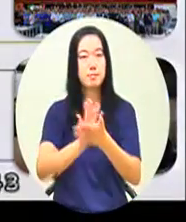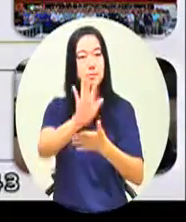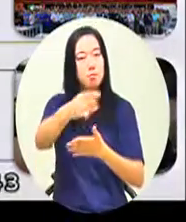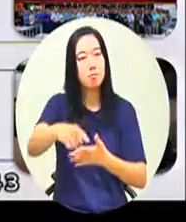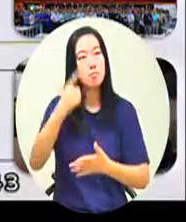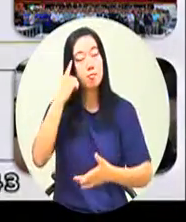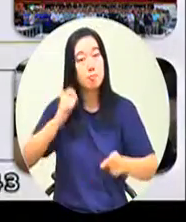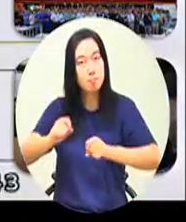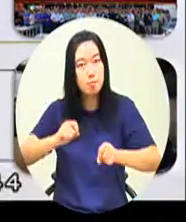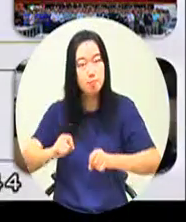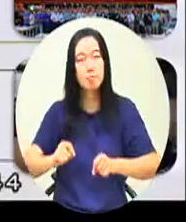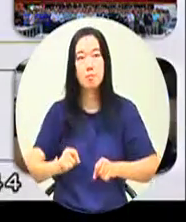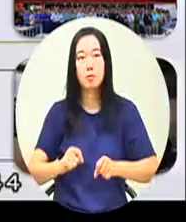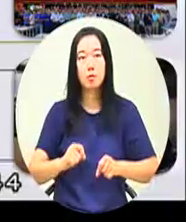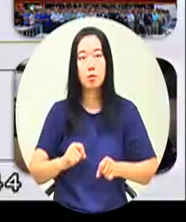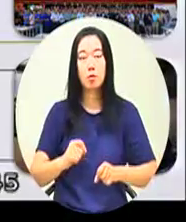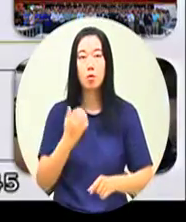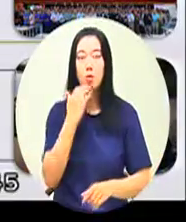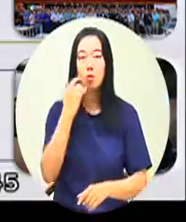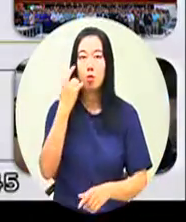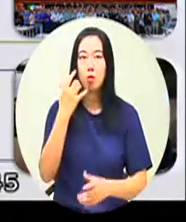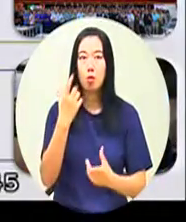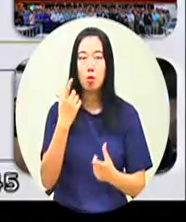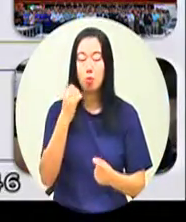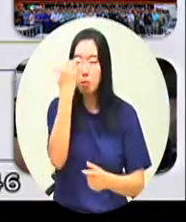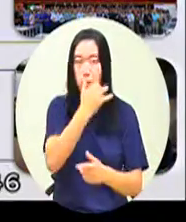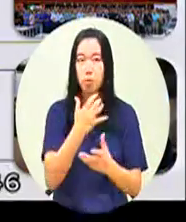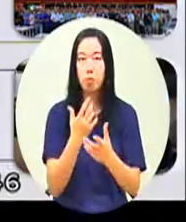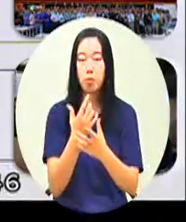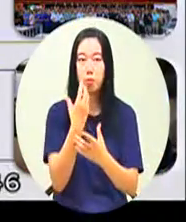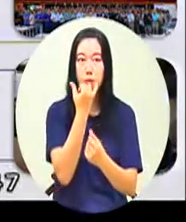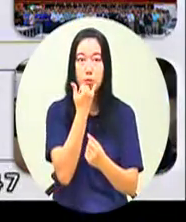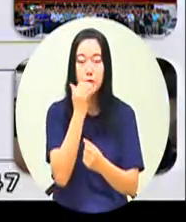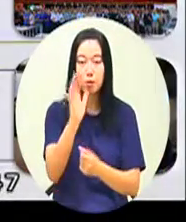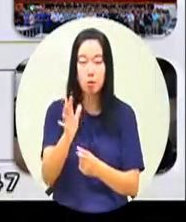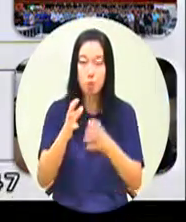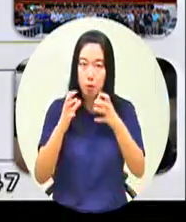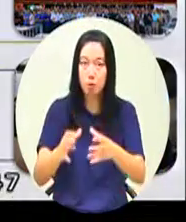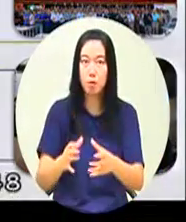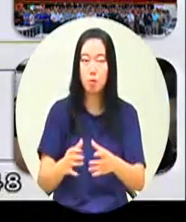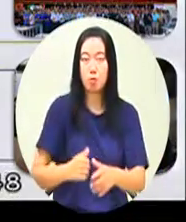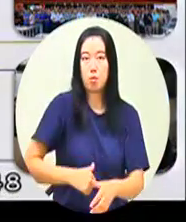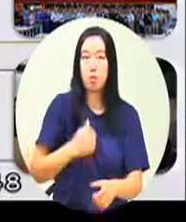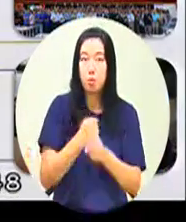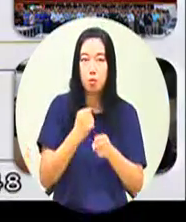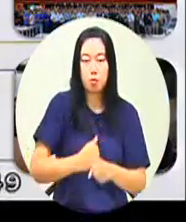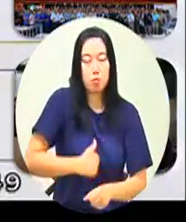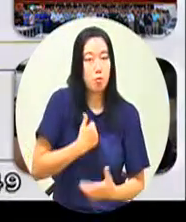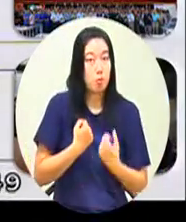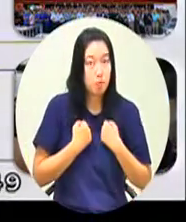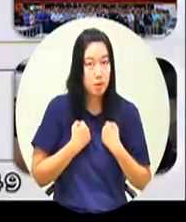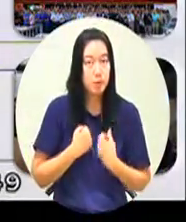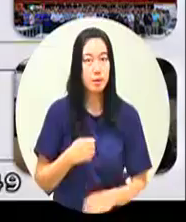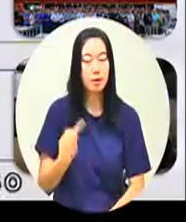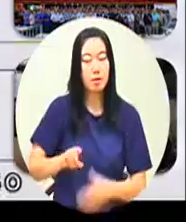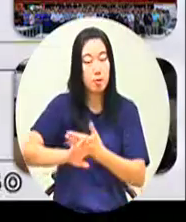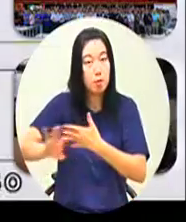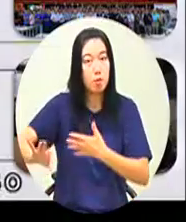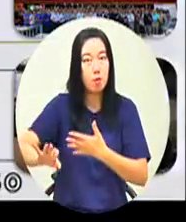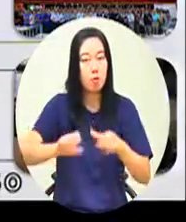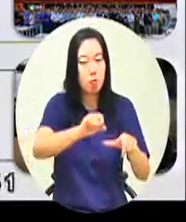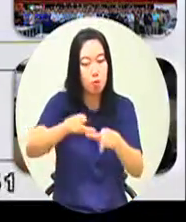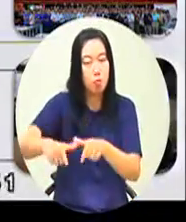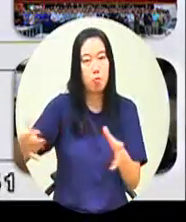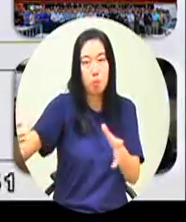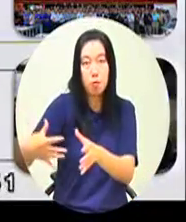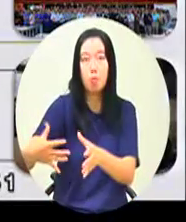就是以不预警的方式进行相关的这一些演练的工作。那与外单位也持续合作，包